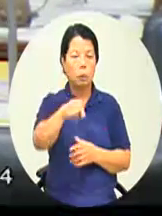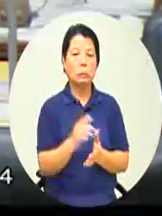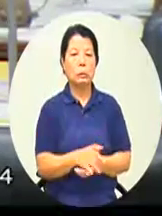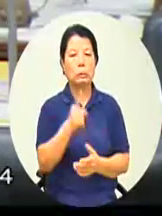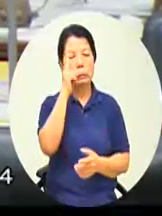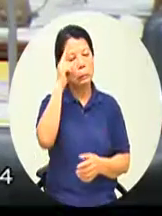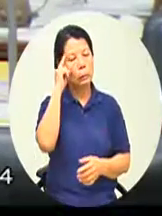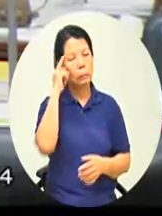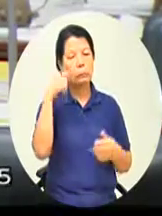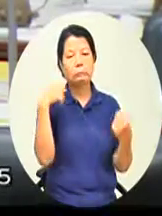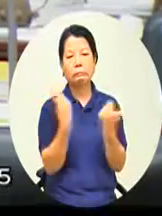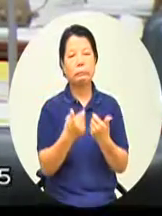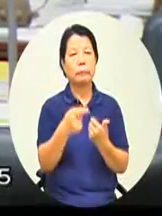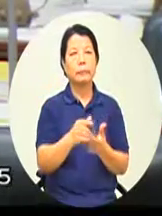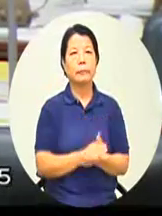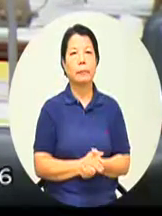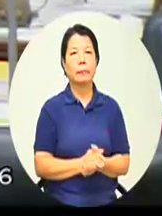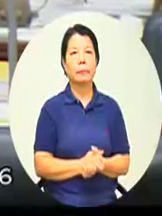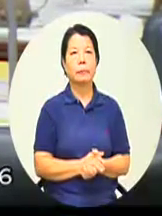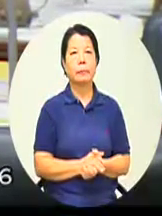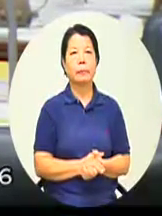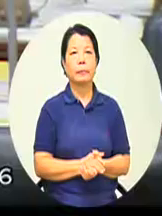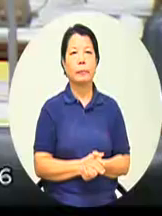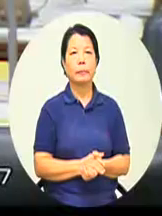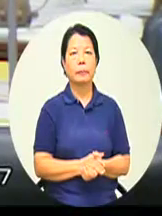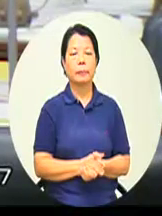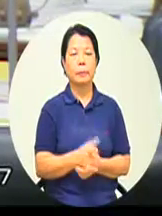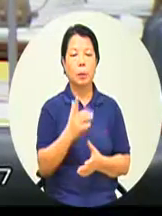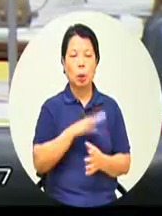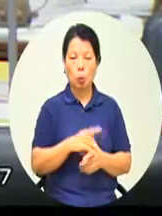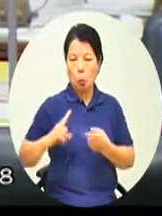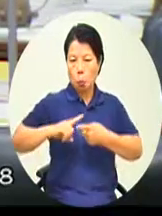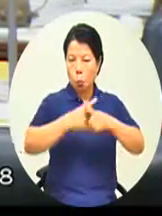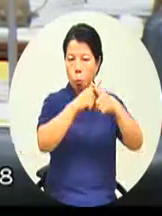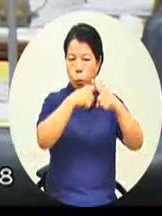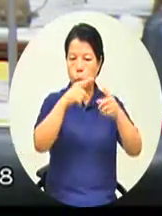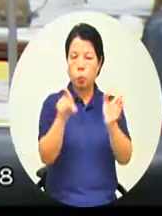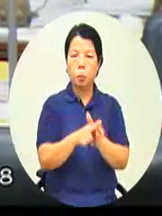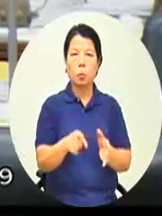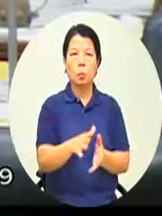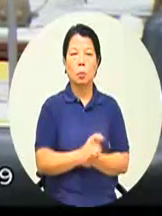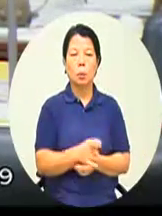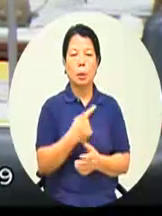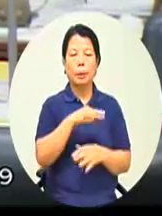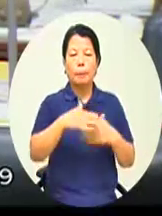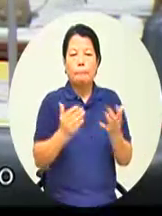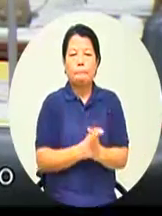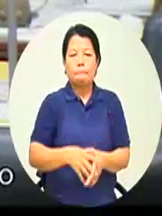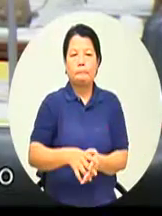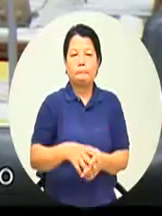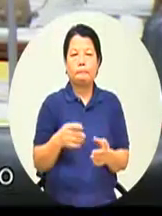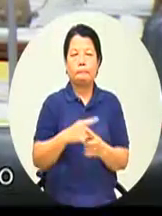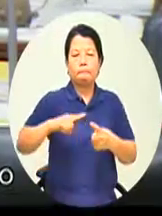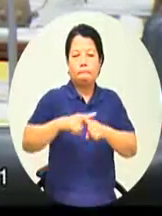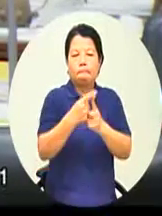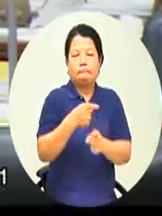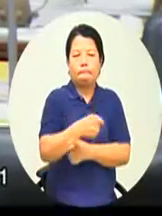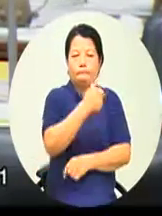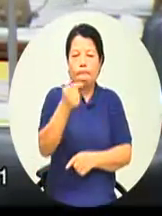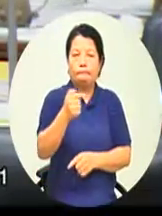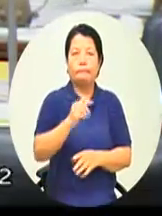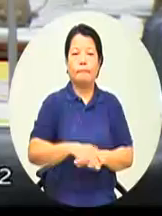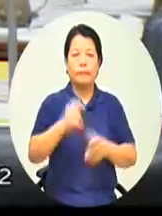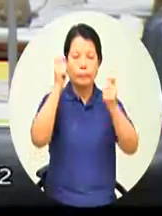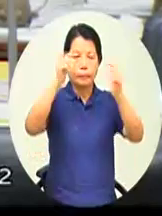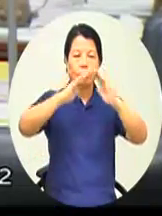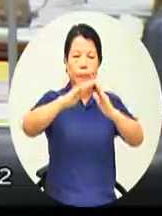果。那反而在这些争执里头变得更剧烈。那我不太清楚的就是说，高雄市政府